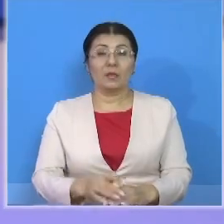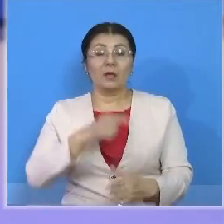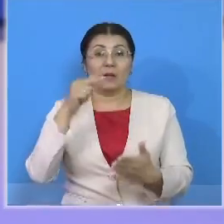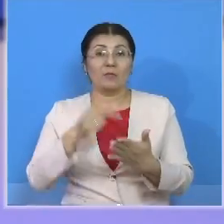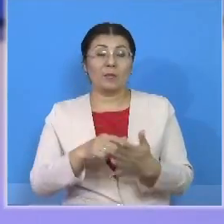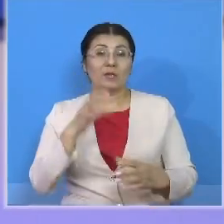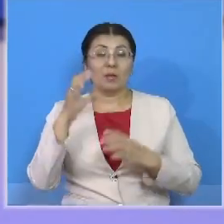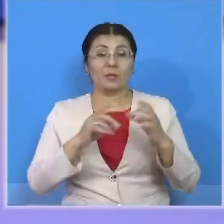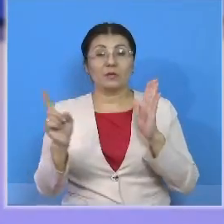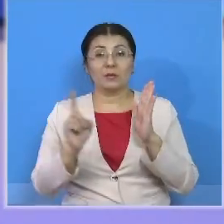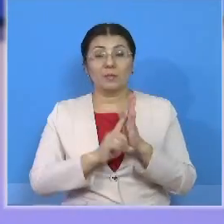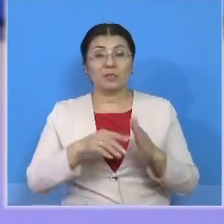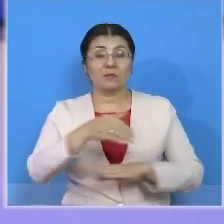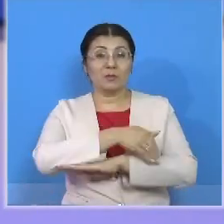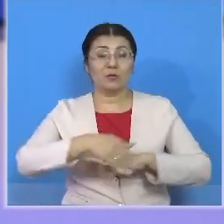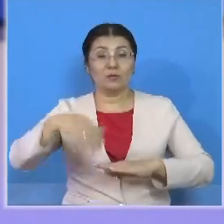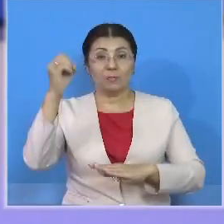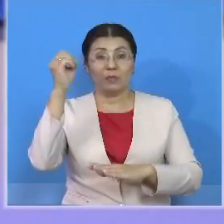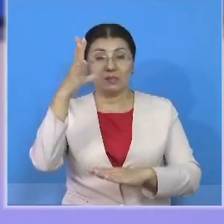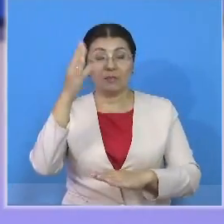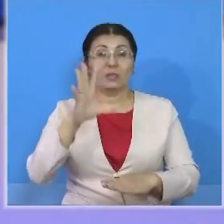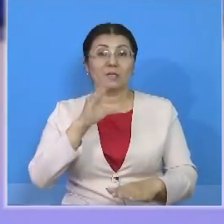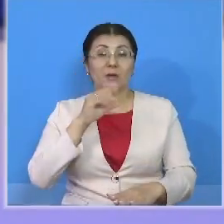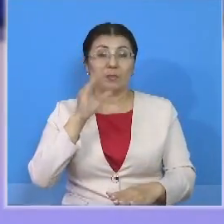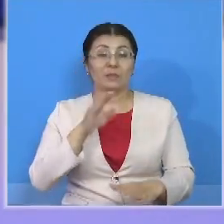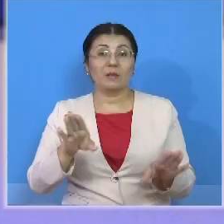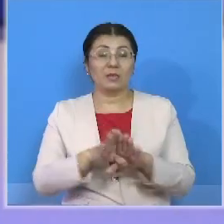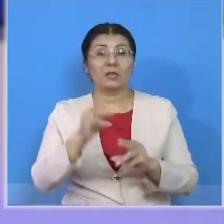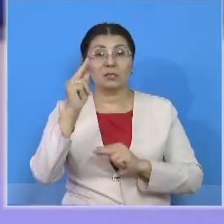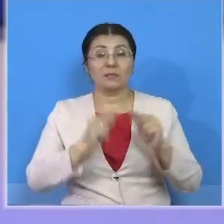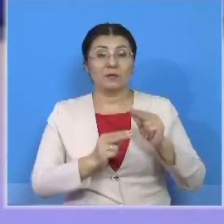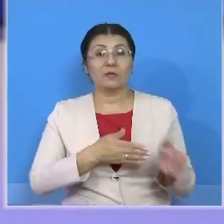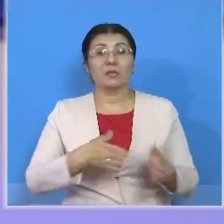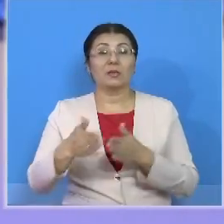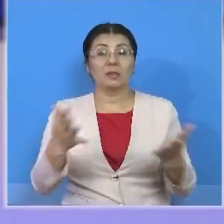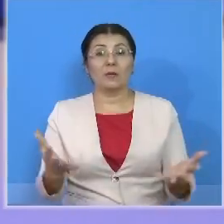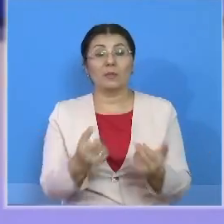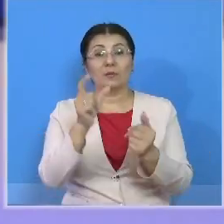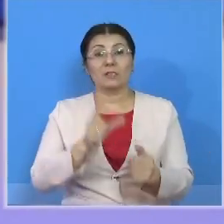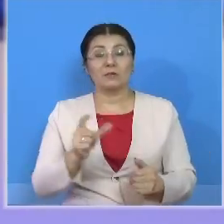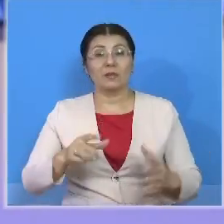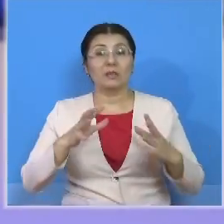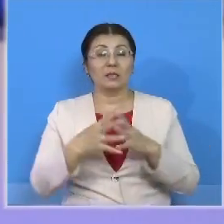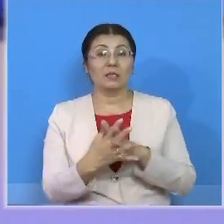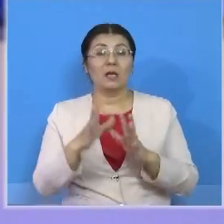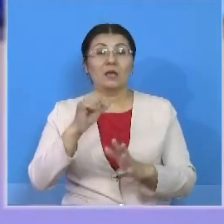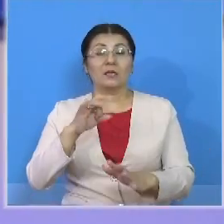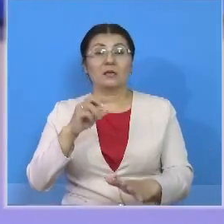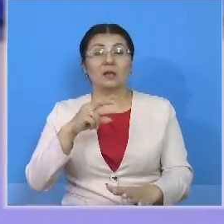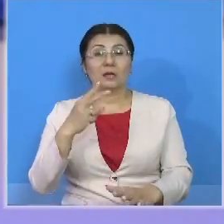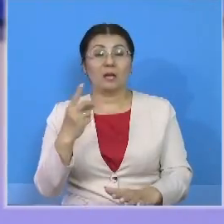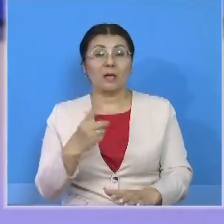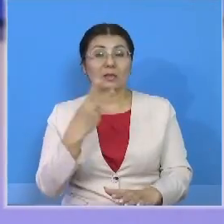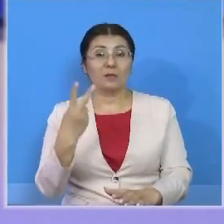Вопросы автобусных маршрутов, уличного освещения, бродячих собак, а также строительство дорог поднимало население жилого массива Жарок 1 и 2, а